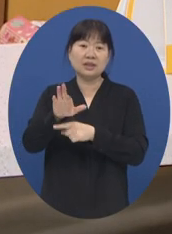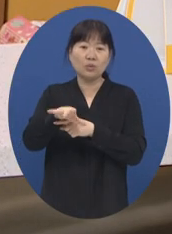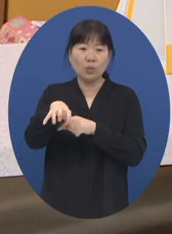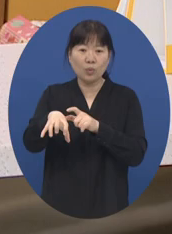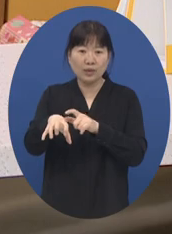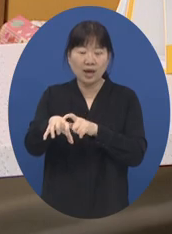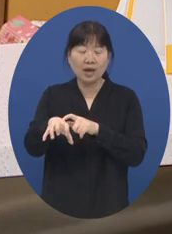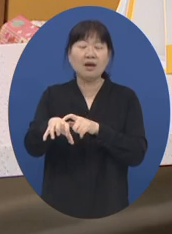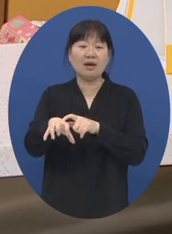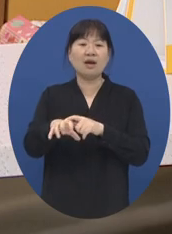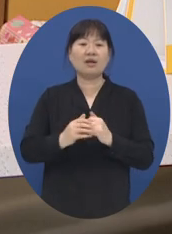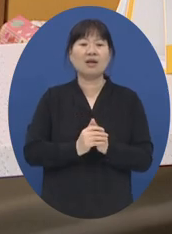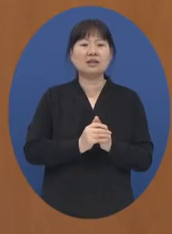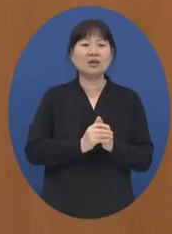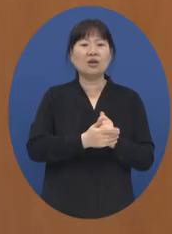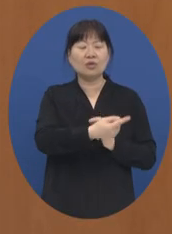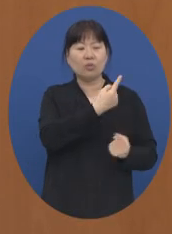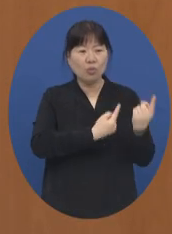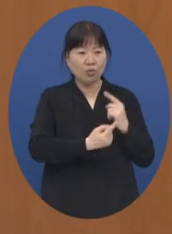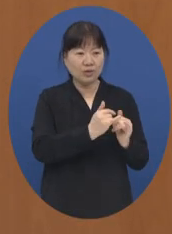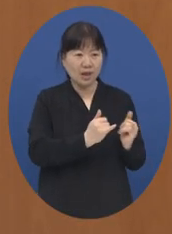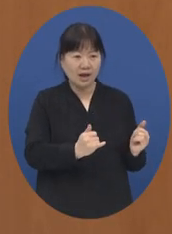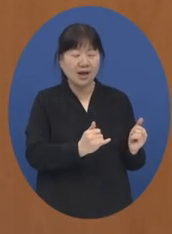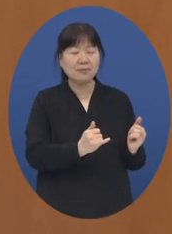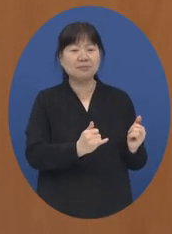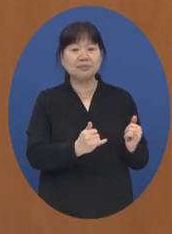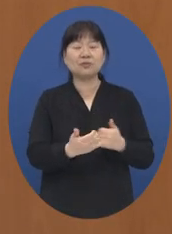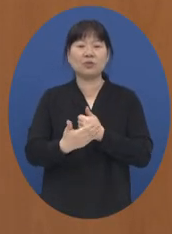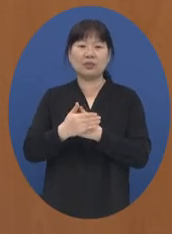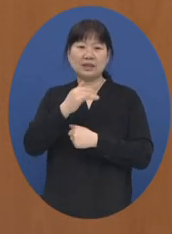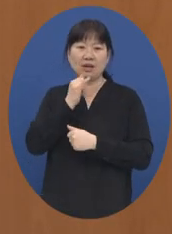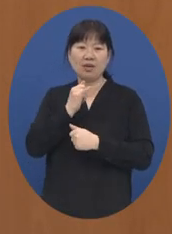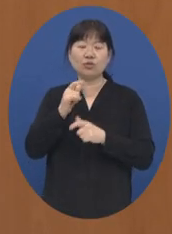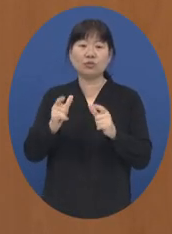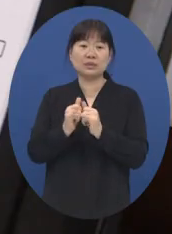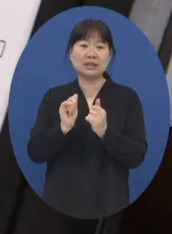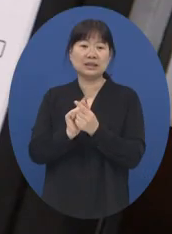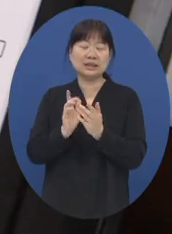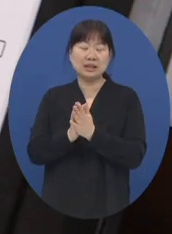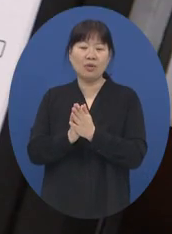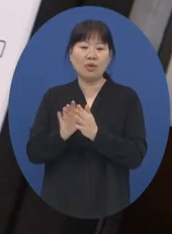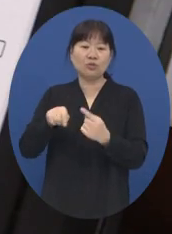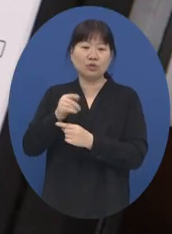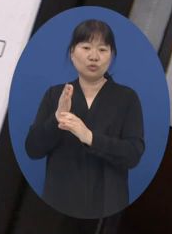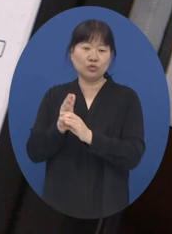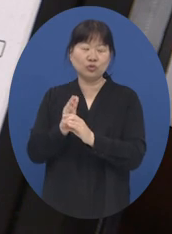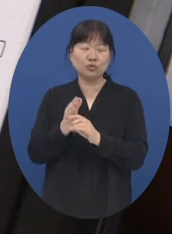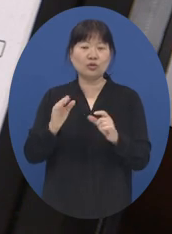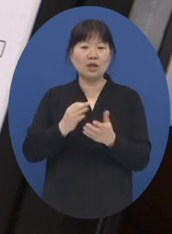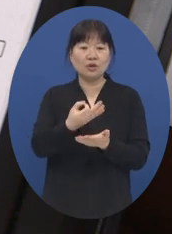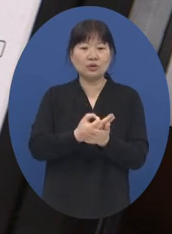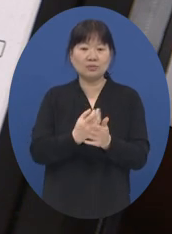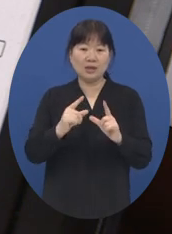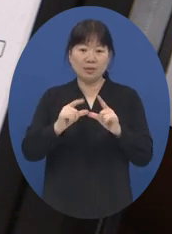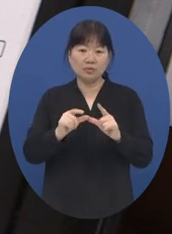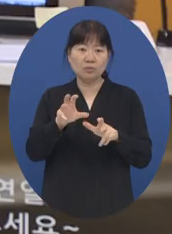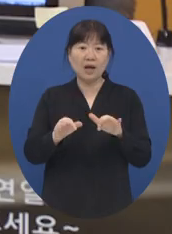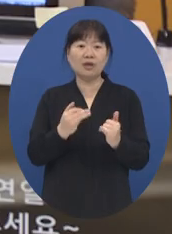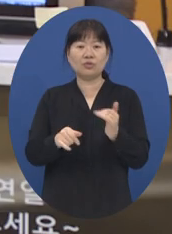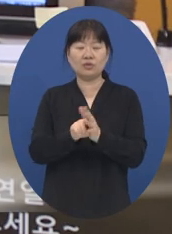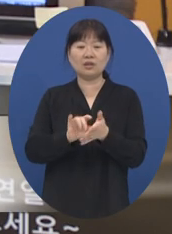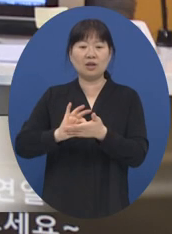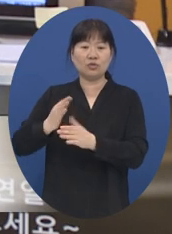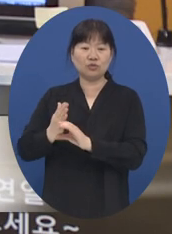관광객들이 늘고 있습니다 체험장은 주민들이 직접 운영했고 수익의 일부는 마을을 위해 사용하고 있습니다